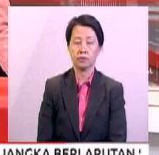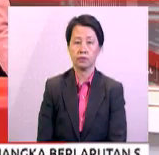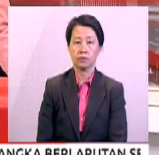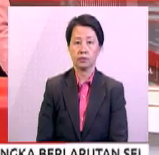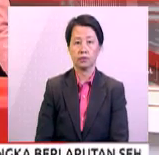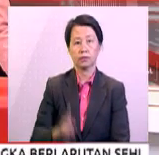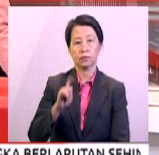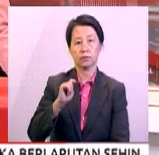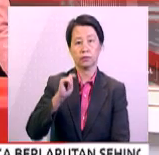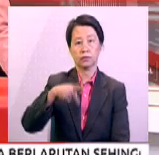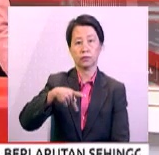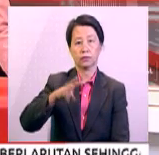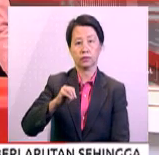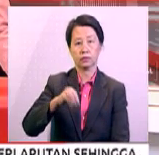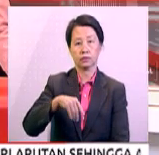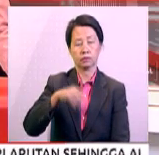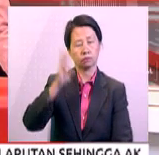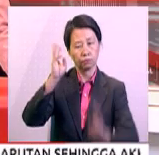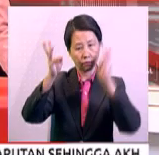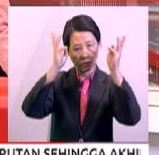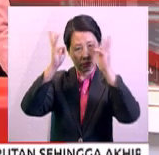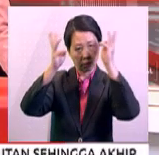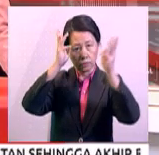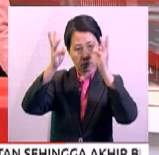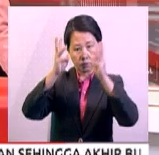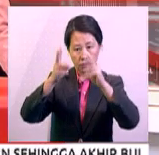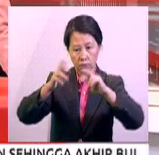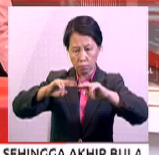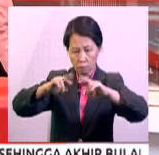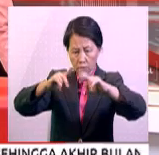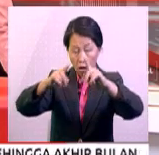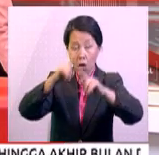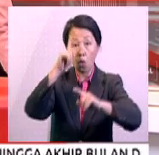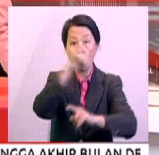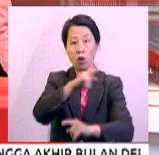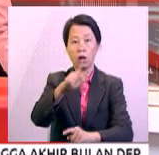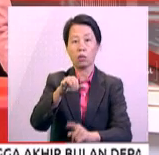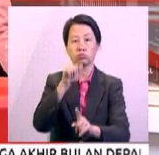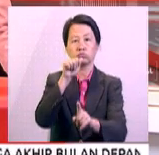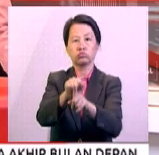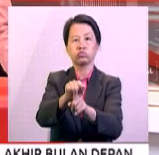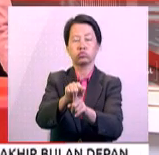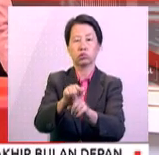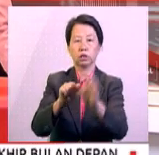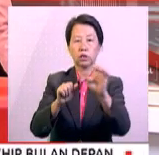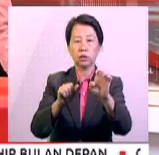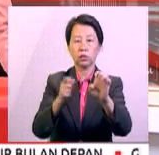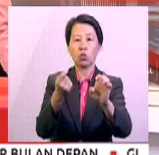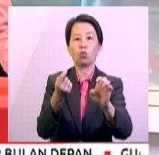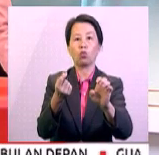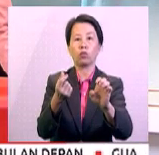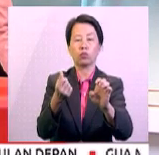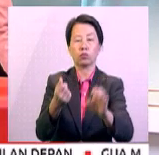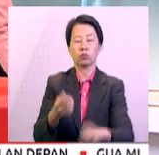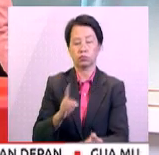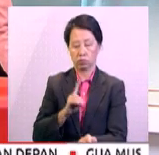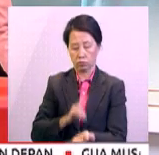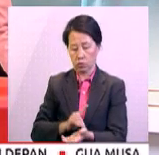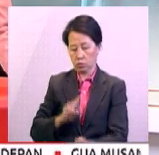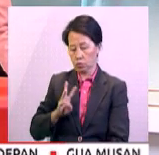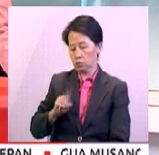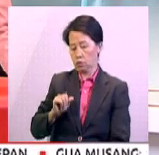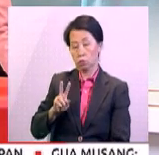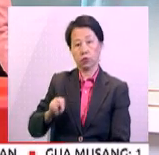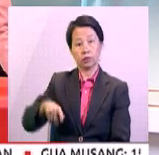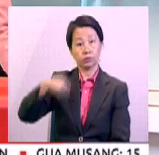Timbalan Perdana Menteri menzahirkan kebimbangan terhadap peningkatan mendadak kes penipuan e-kewangan. Tegas Datuk Seri Dr. Wan